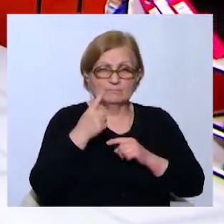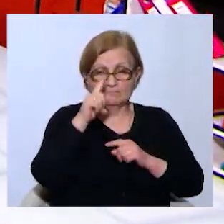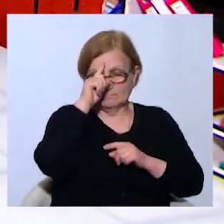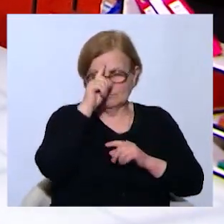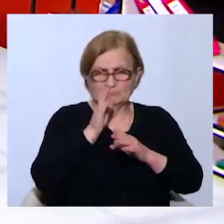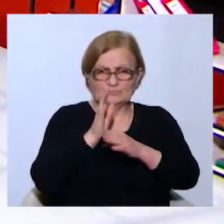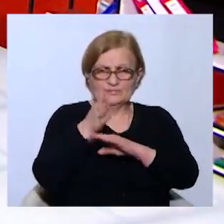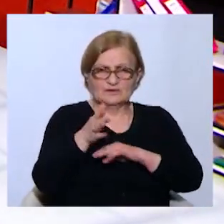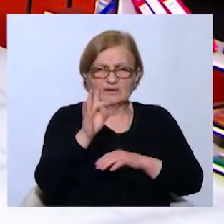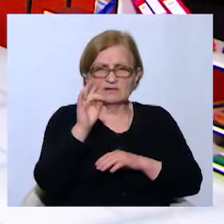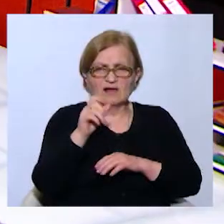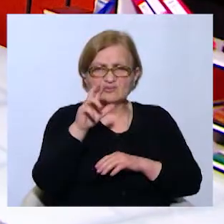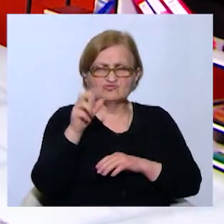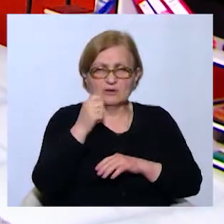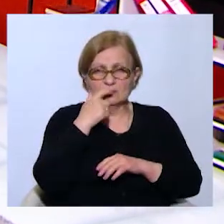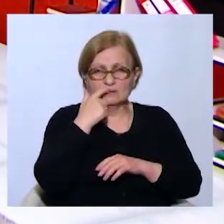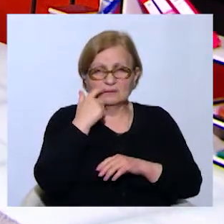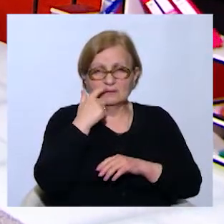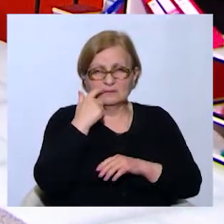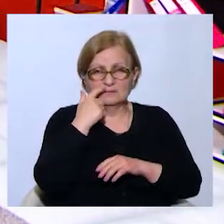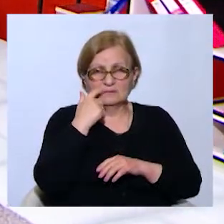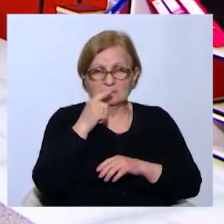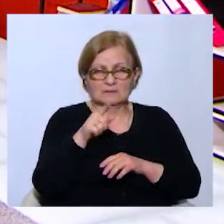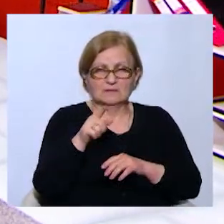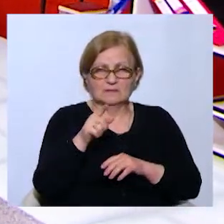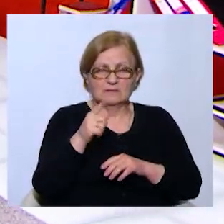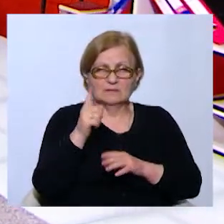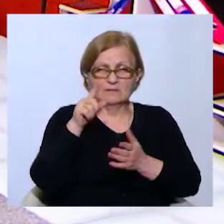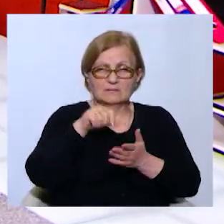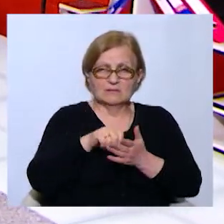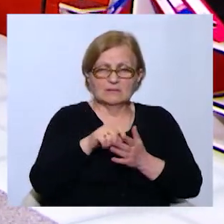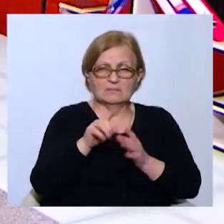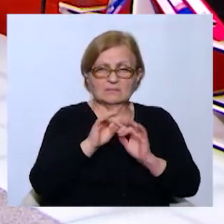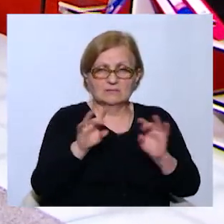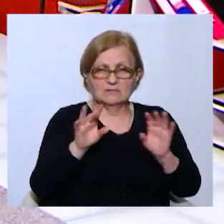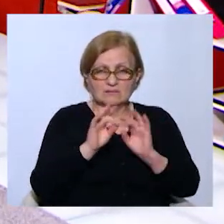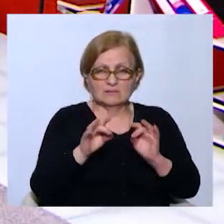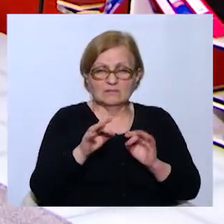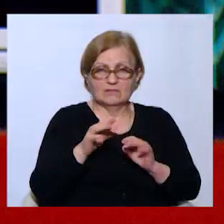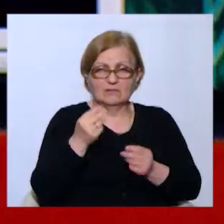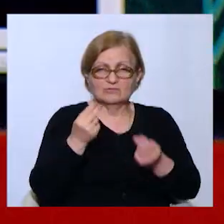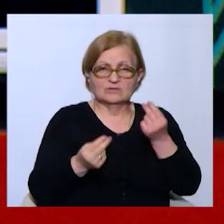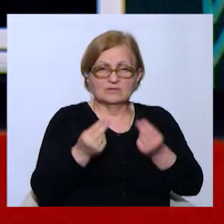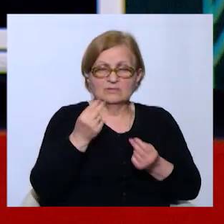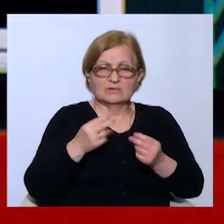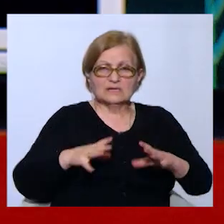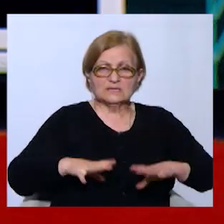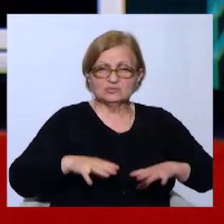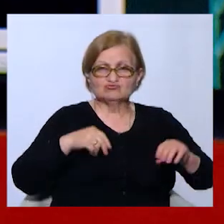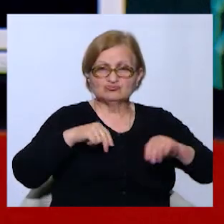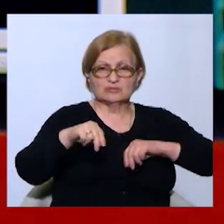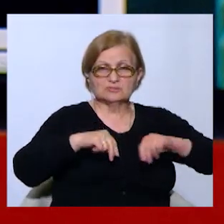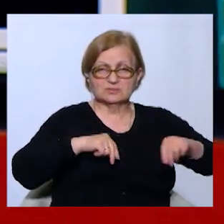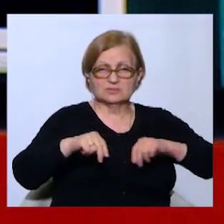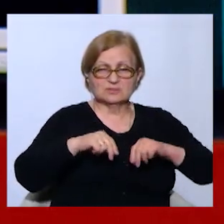ერთი ერთი მოსახლეობა და რომელიმე ახალ წარმომადგენელი და გააცნო სამეფო თამაში ჭადრაკი. თუ ჭადრაკი